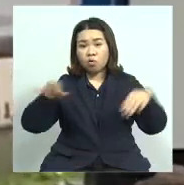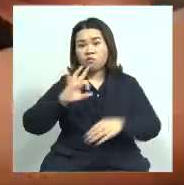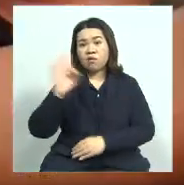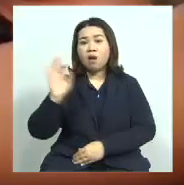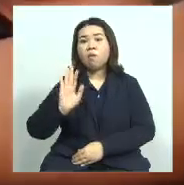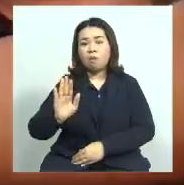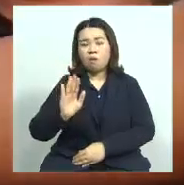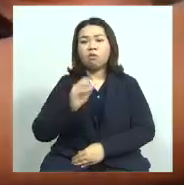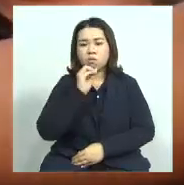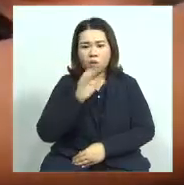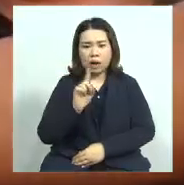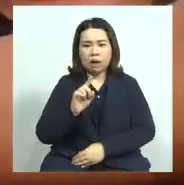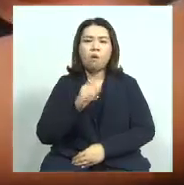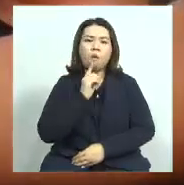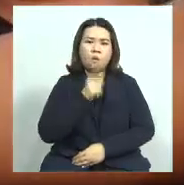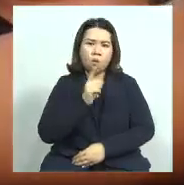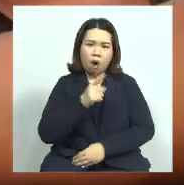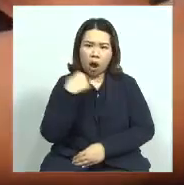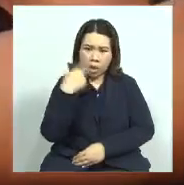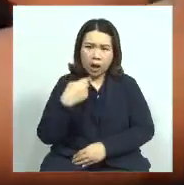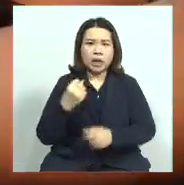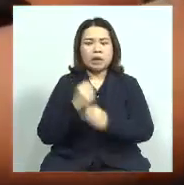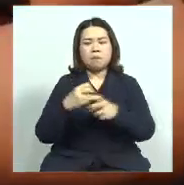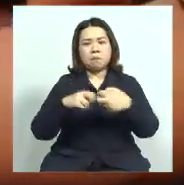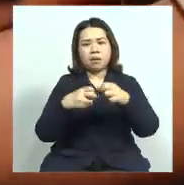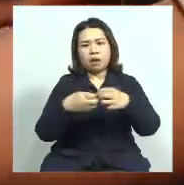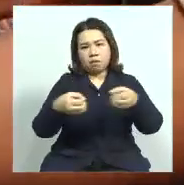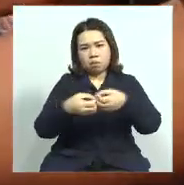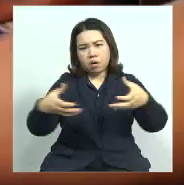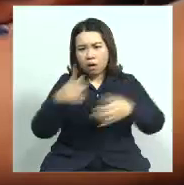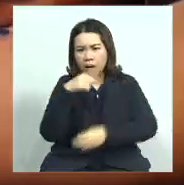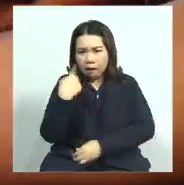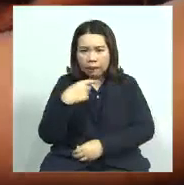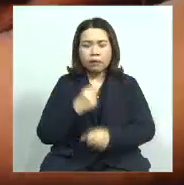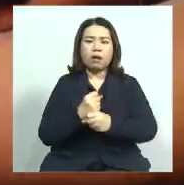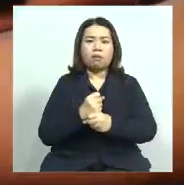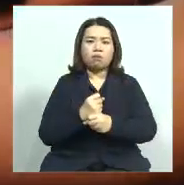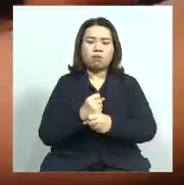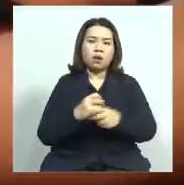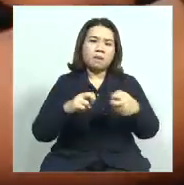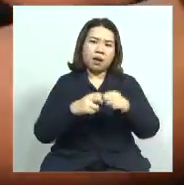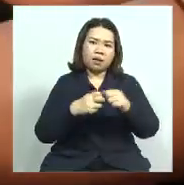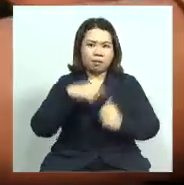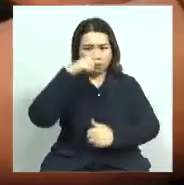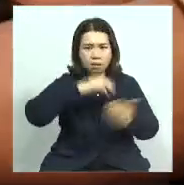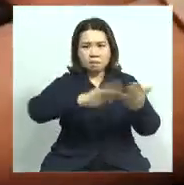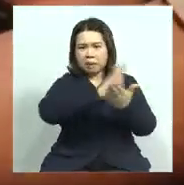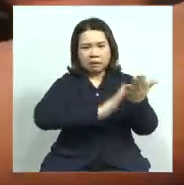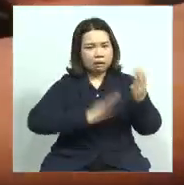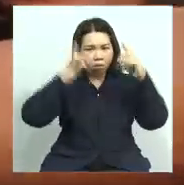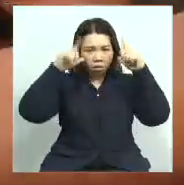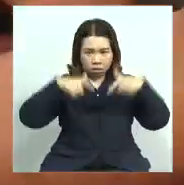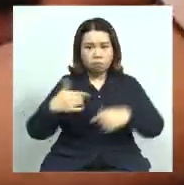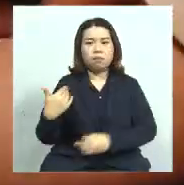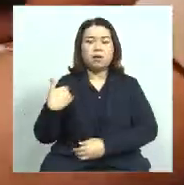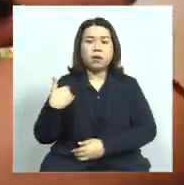ถึงเหตุการณ์ดังกล่าวโดยประณามผู้ที่อยู่เบื้องหลังการสร้างสถานการณ์ที่ทำลายความสงบสุขและภาพลักษณ์ของประเทศนายก